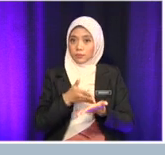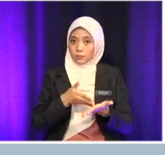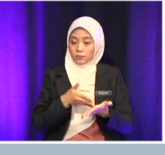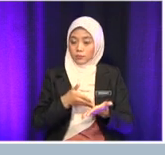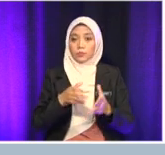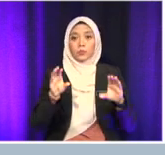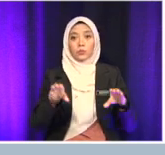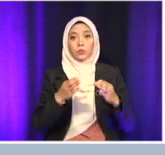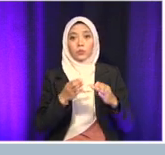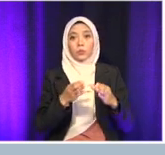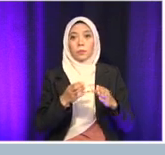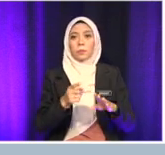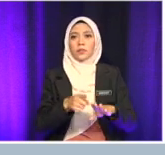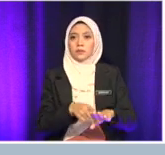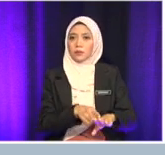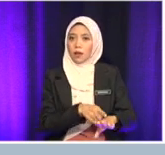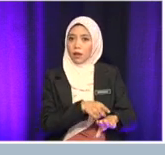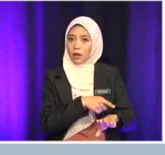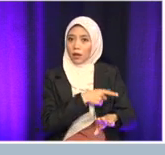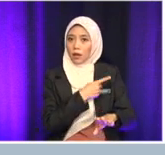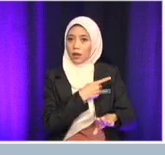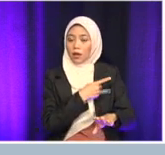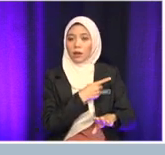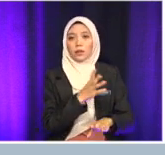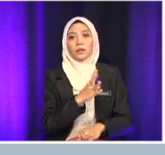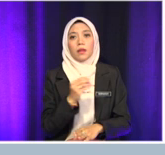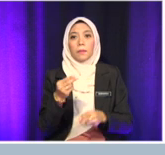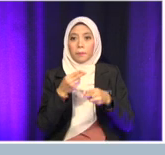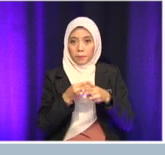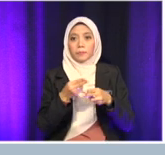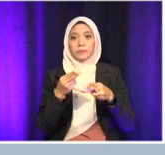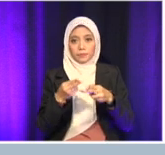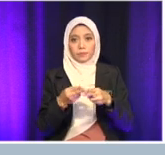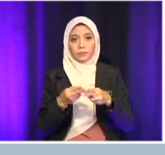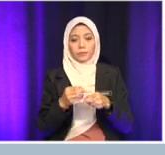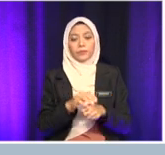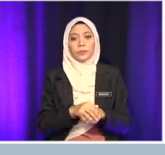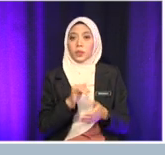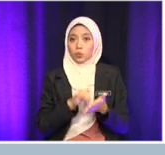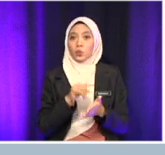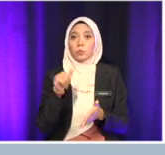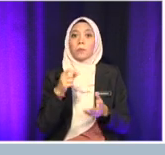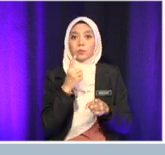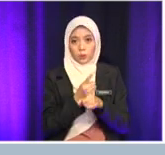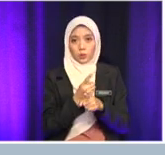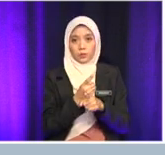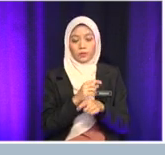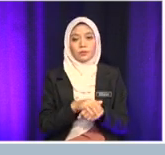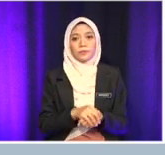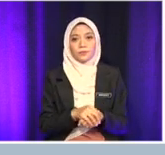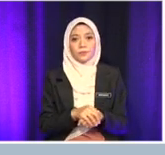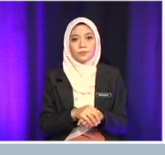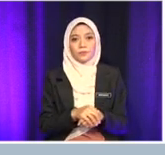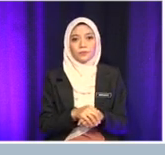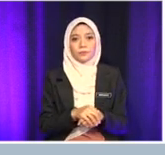panjang dulu baru pendek itu kedudukan l kita maka apabila